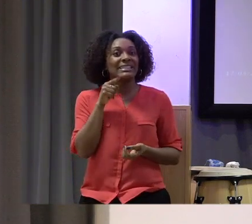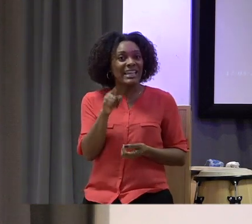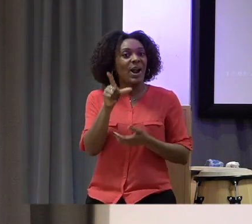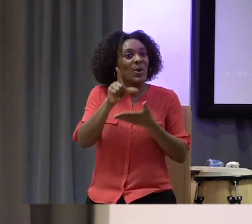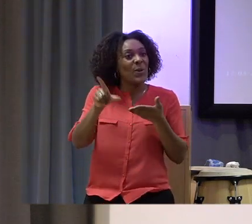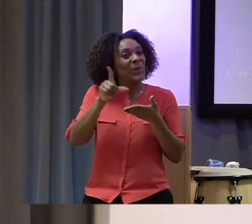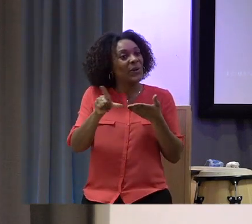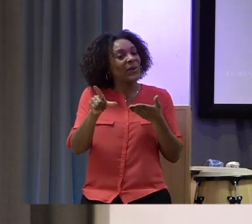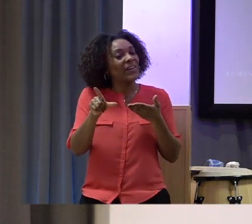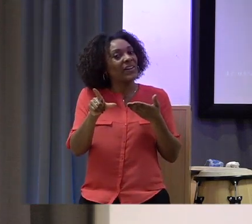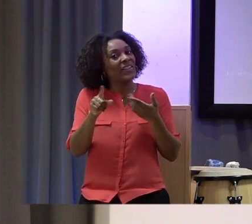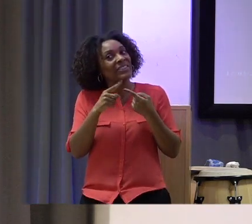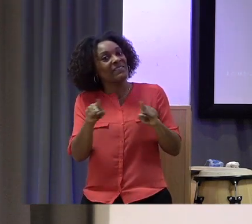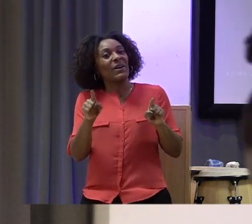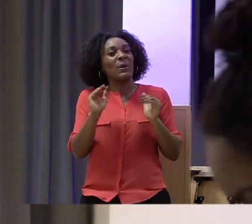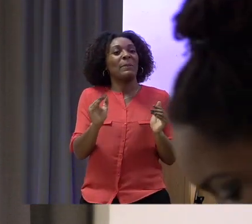chose. Je